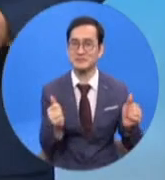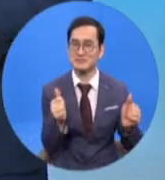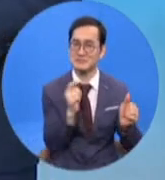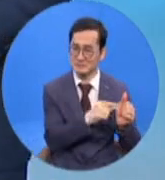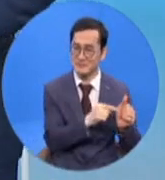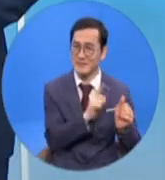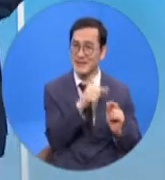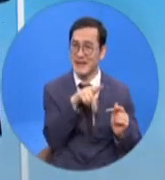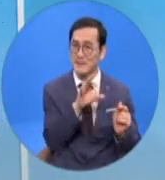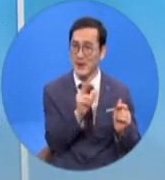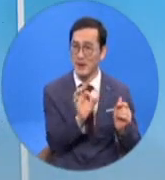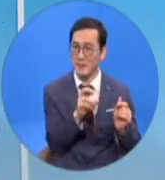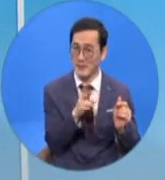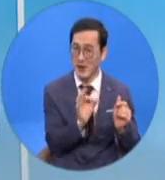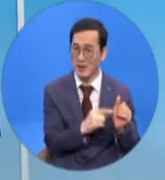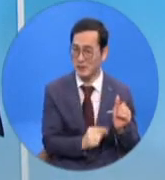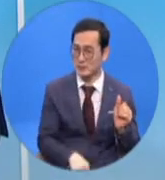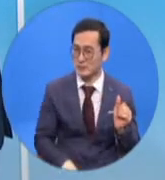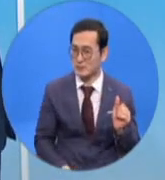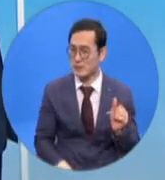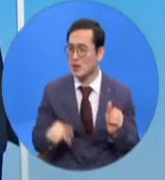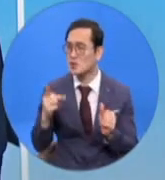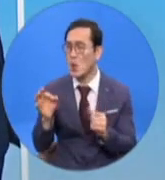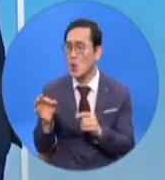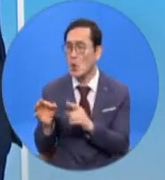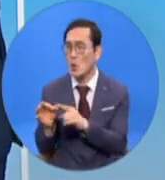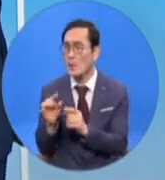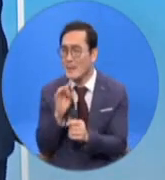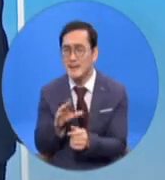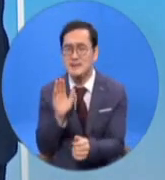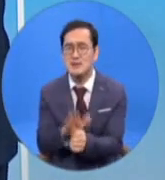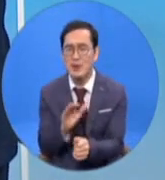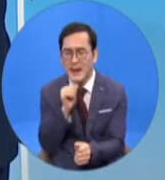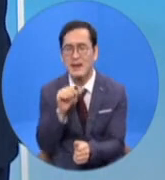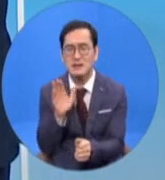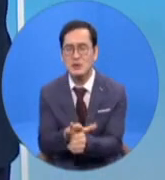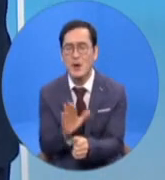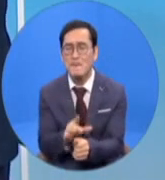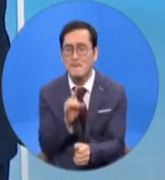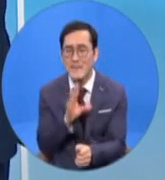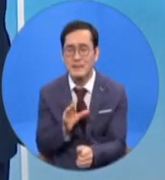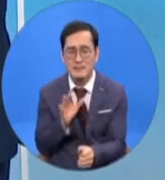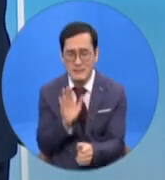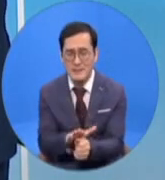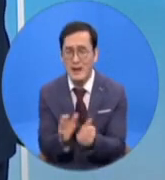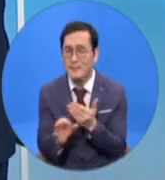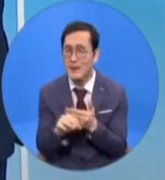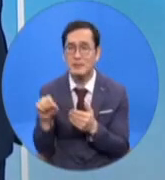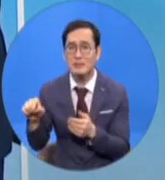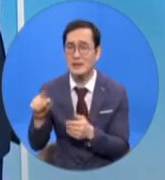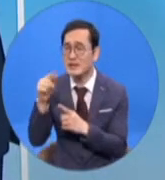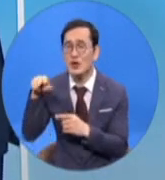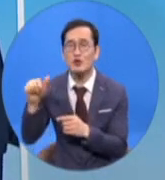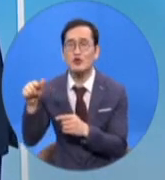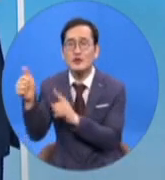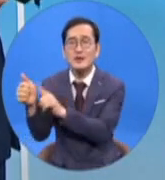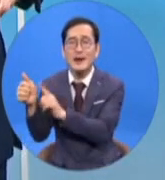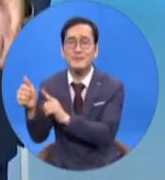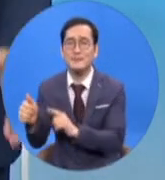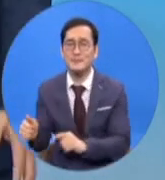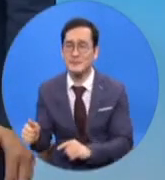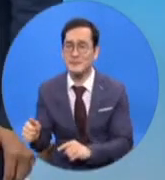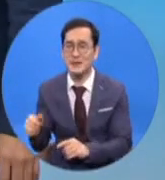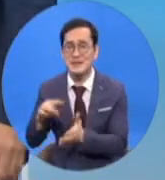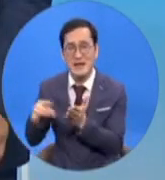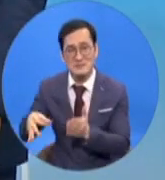이재명 지사는 송강호 씨만 지원하겠다 고 하면 이선균 씨가 세금을 과연 어 그래서 내겠다